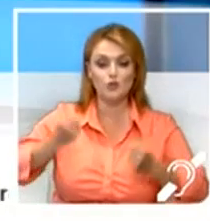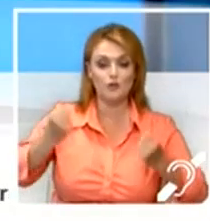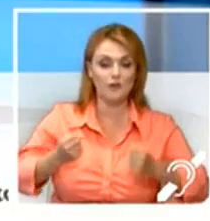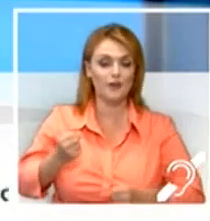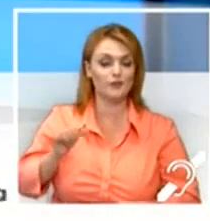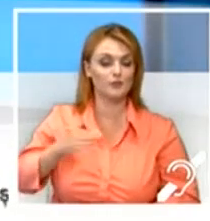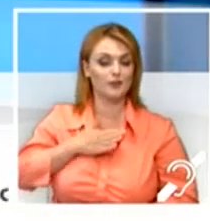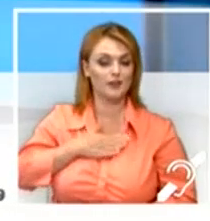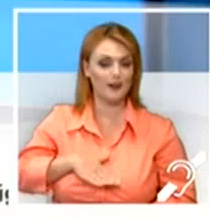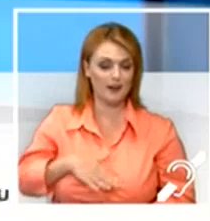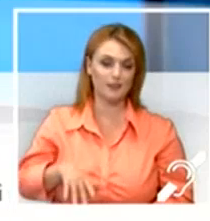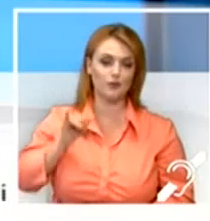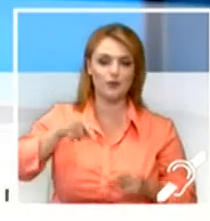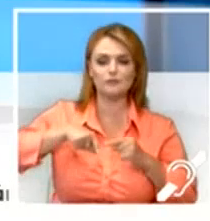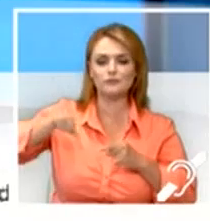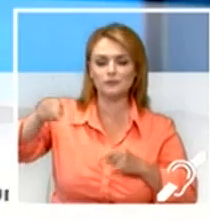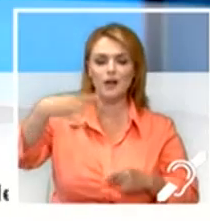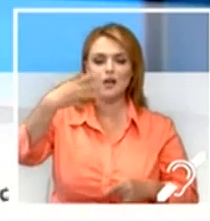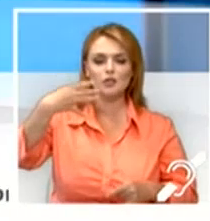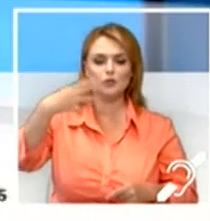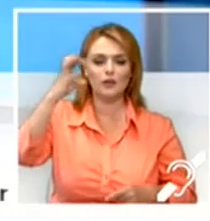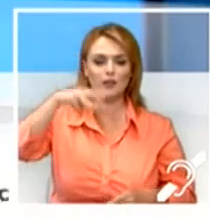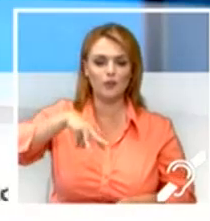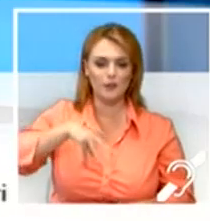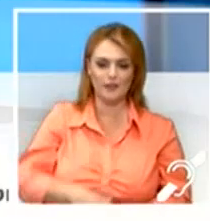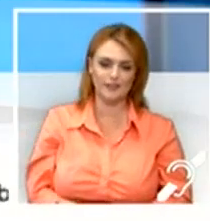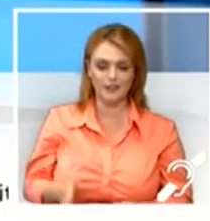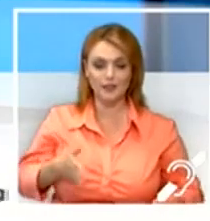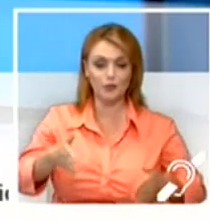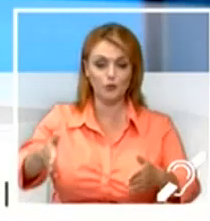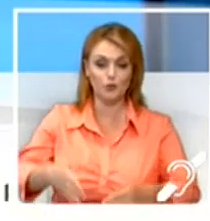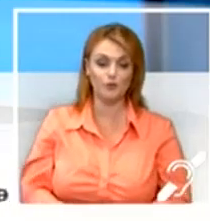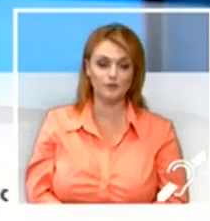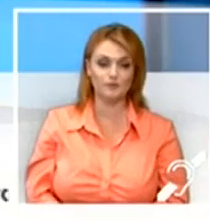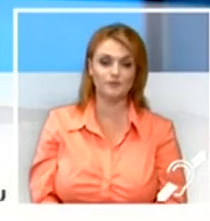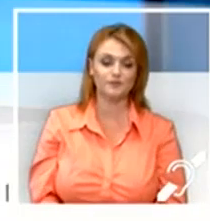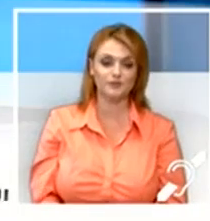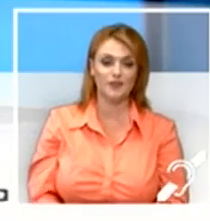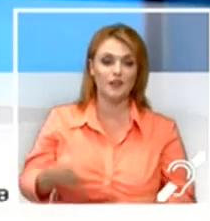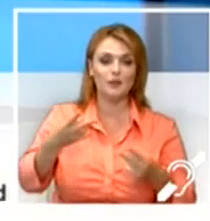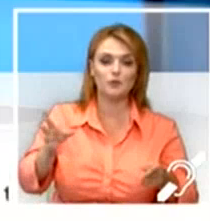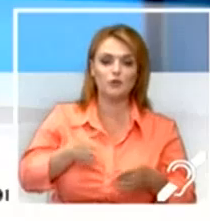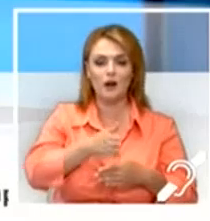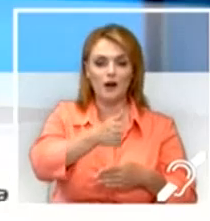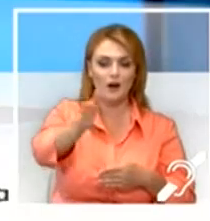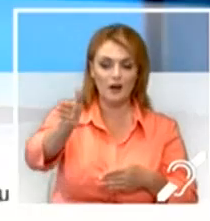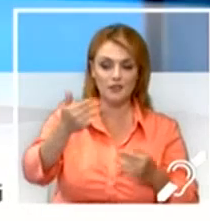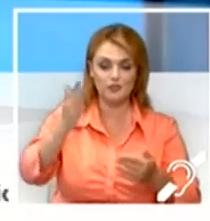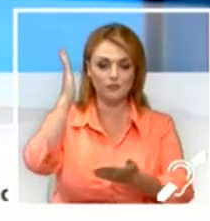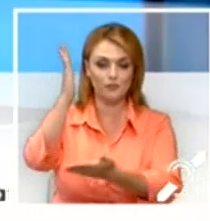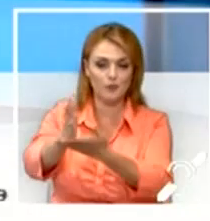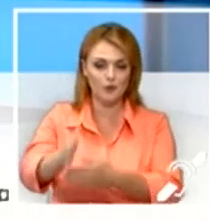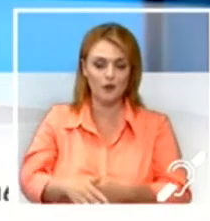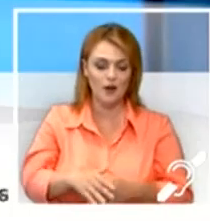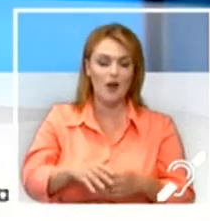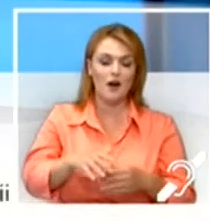dispoziție 40 de kilometri de șosea rapidă între Slatina și Balș și vor scuti de ore bune petrecute în trafic. Traversarea celor